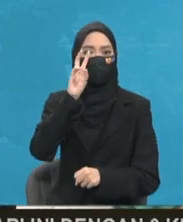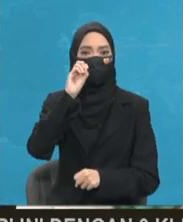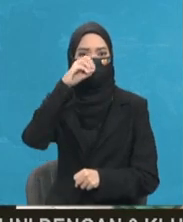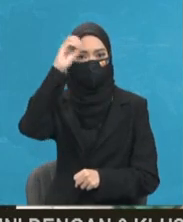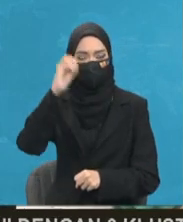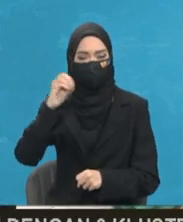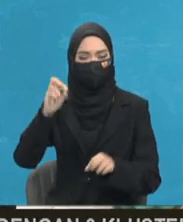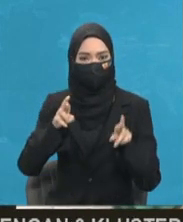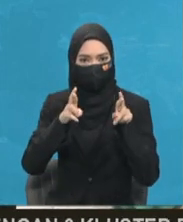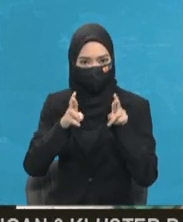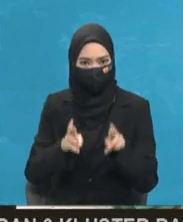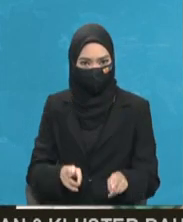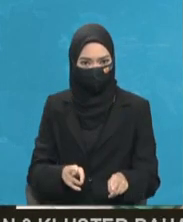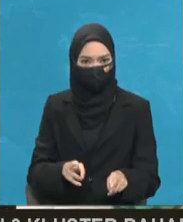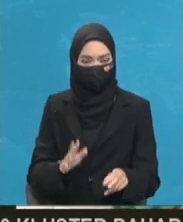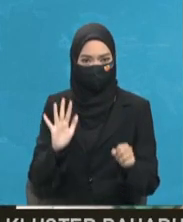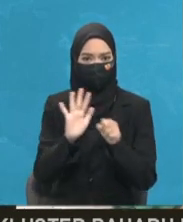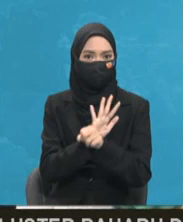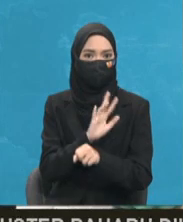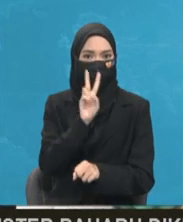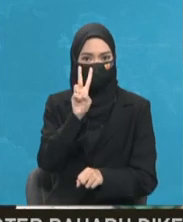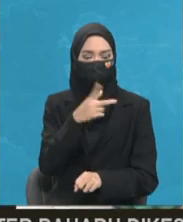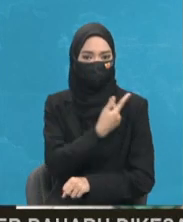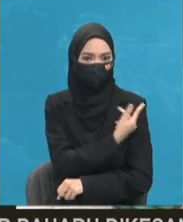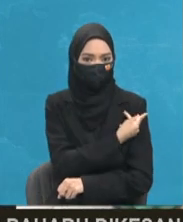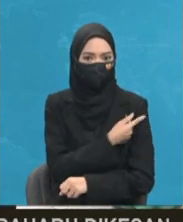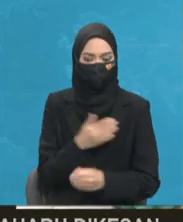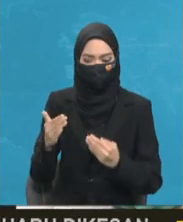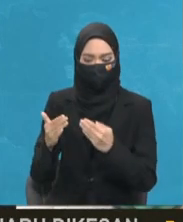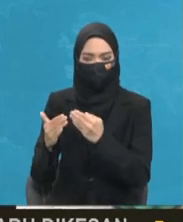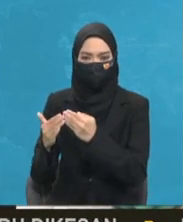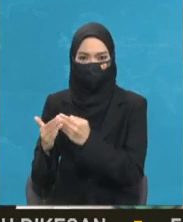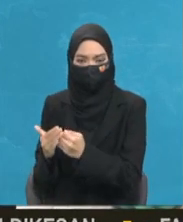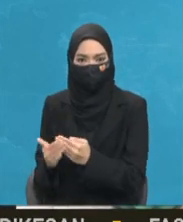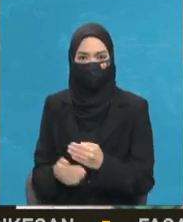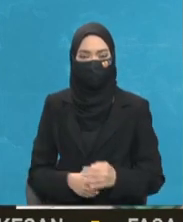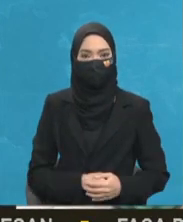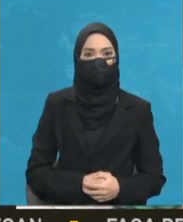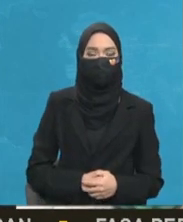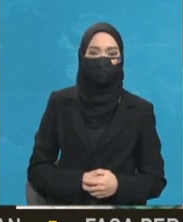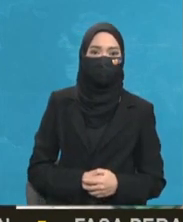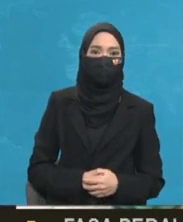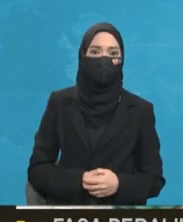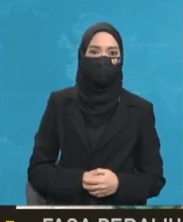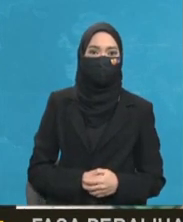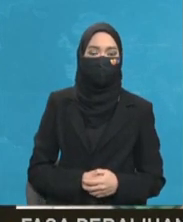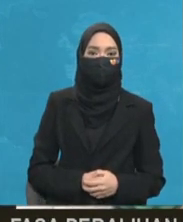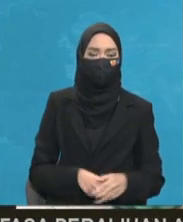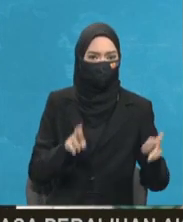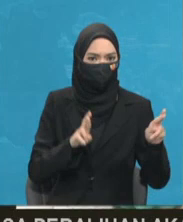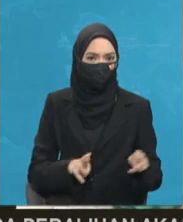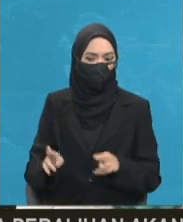penduduk melengkapkan dua dosis vaksinasi dalam masa yang terdekat sebagai persediaan